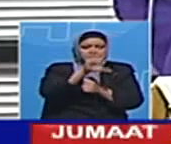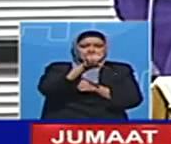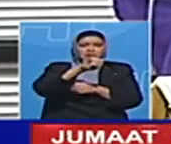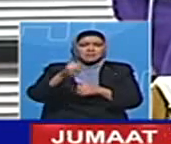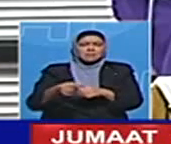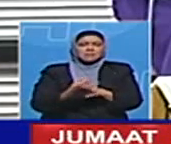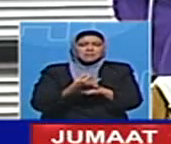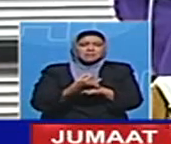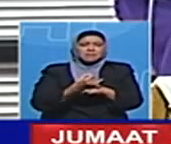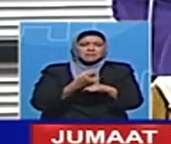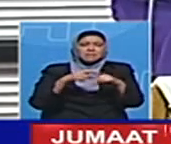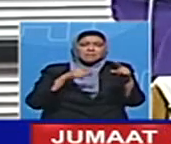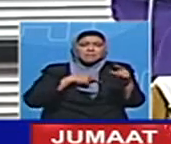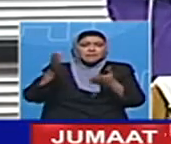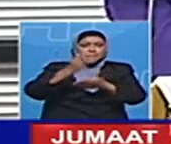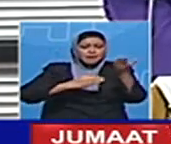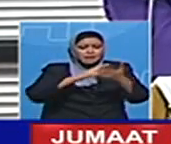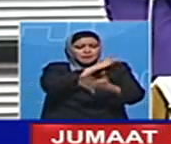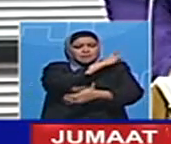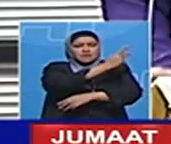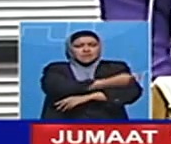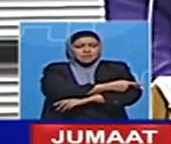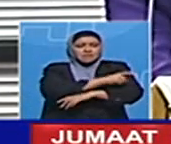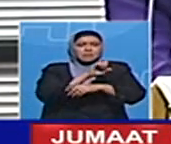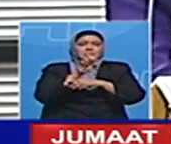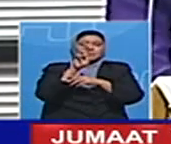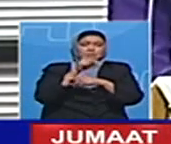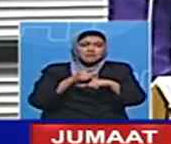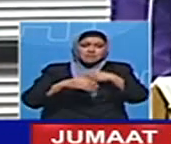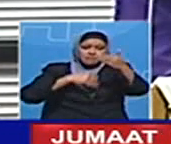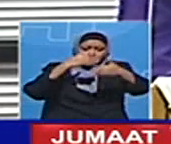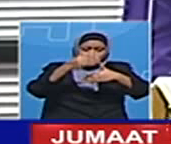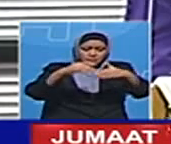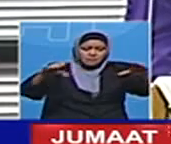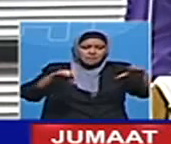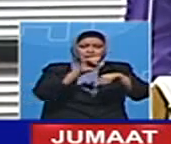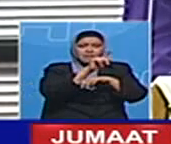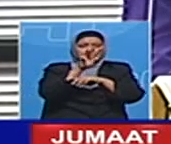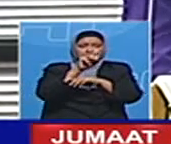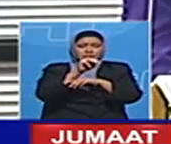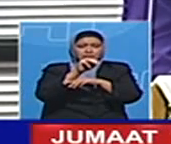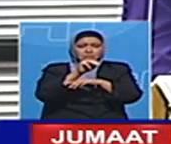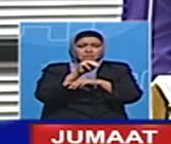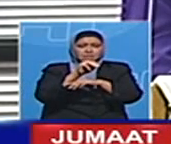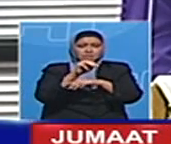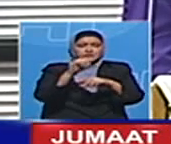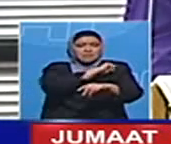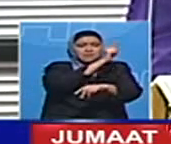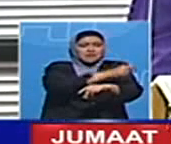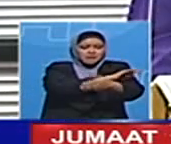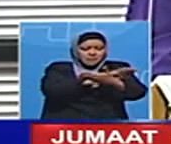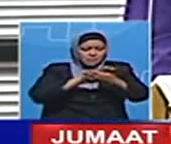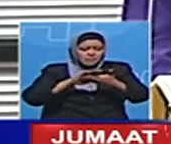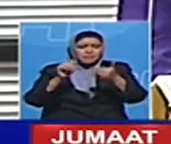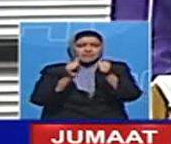berkuasa pembangunan tenaga Lestari atau Seda melaksanakan skim pemitaran tenaga bersih